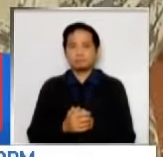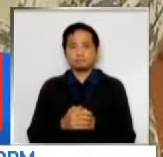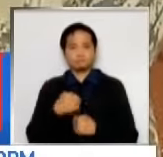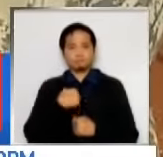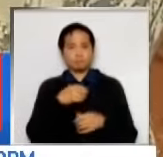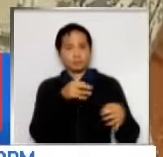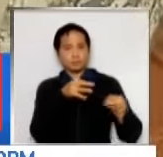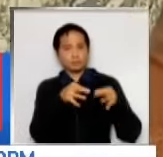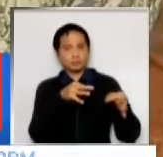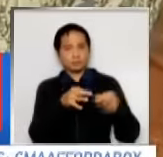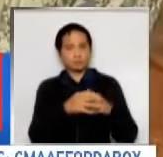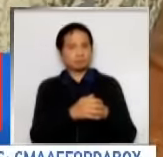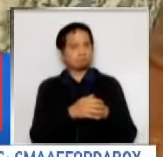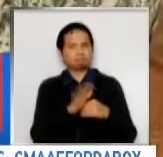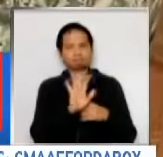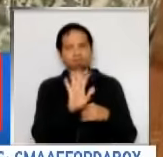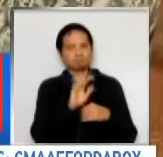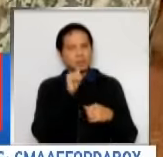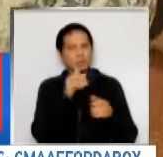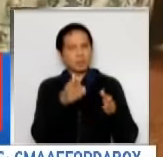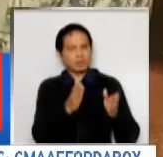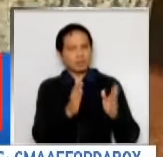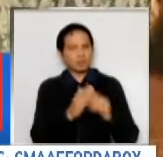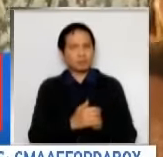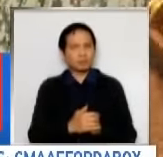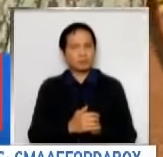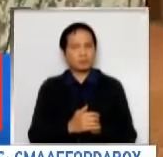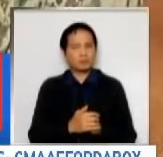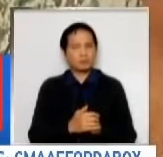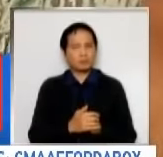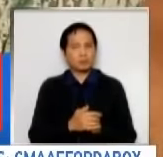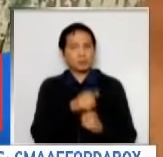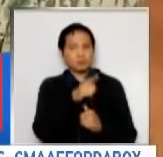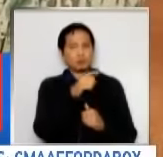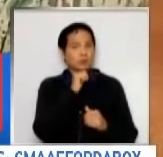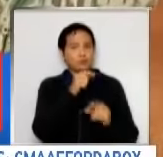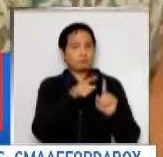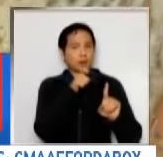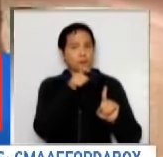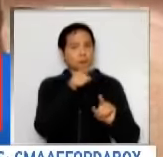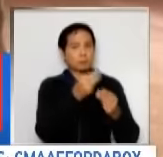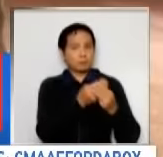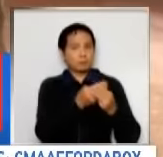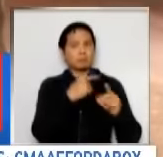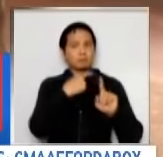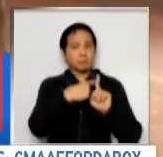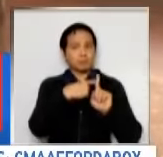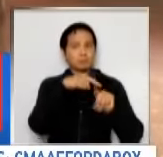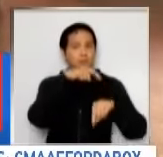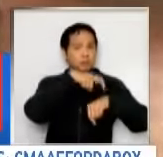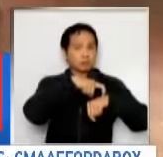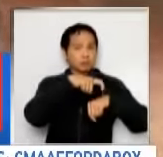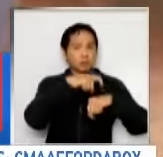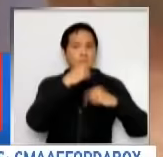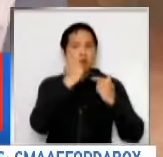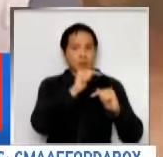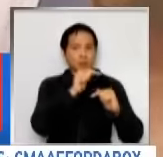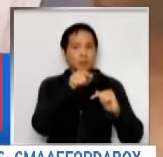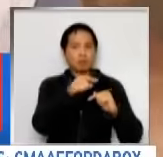mababagaan siya rin kayo doon kasi hindi kayo taga doon at the same time, curfew hours na. Kaya salamat po, sir. Hindi, ngayon lang po kasi sinabi